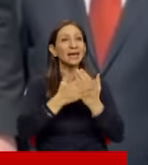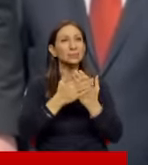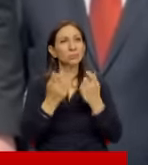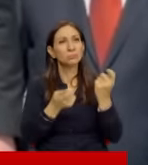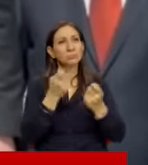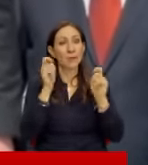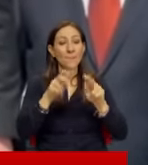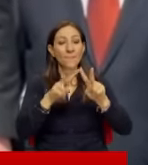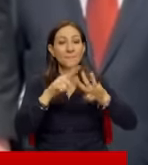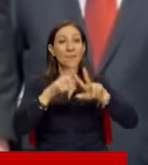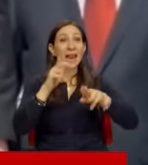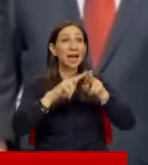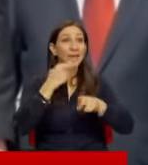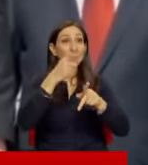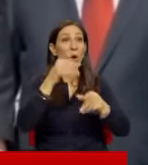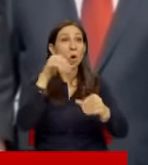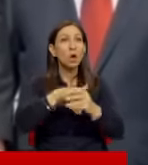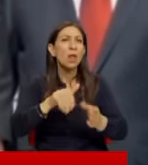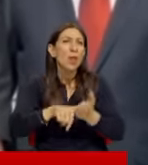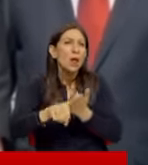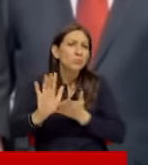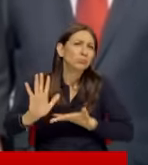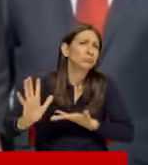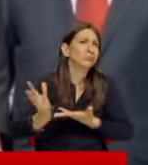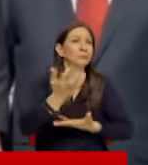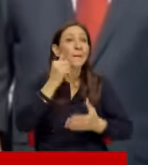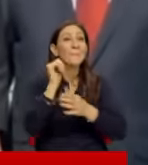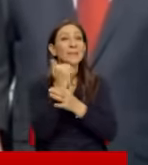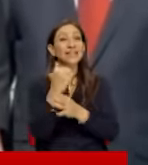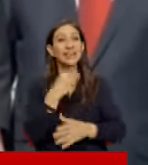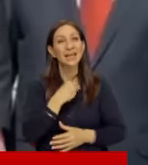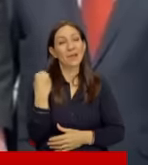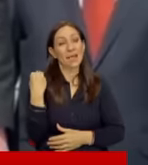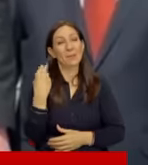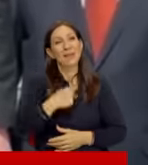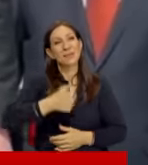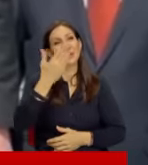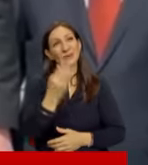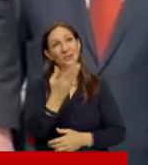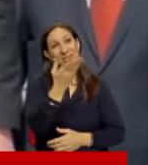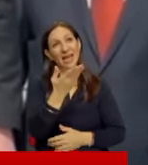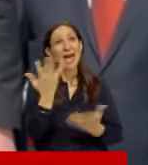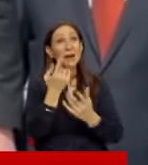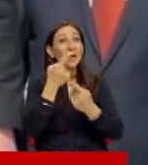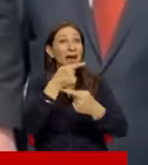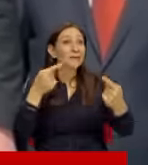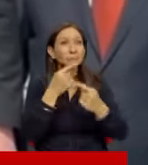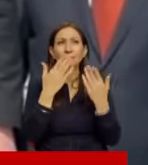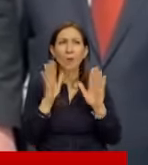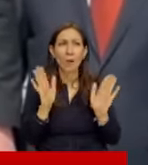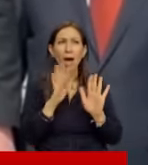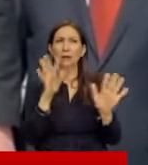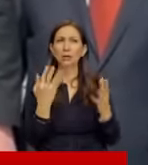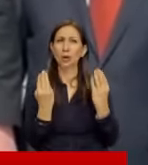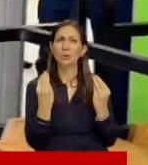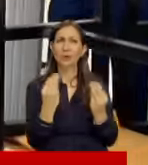görevini sürdüren Melek Mızrak Subaşı oyların çoğunu topladı. Bilecik'in yeni belediye başkanı oldu. Herhangi bir olumsuzluk yok. Her şey